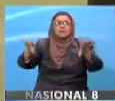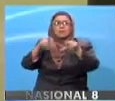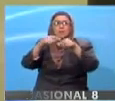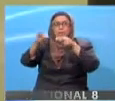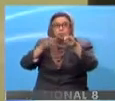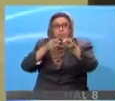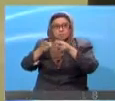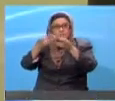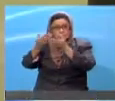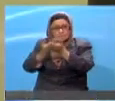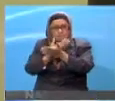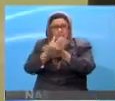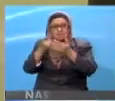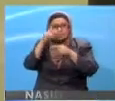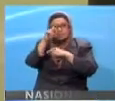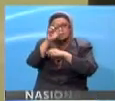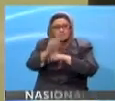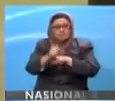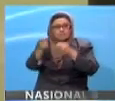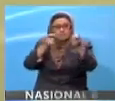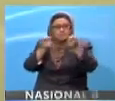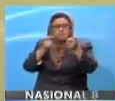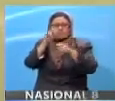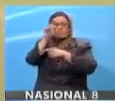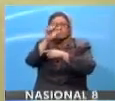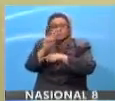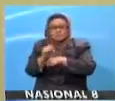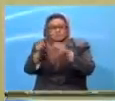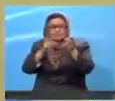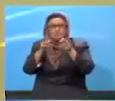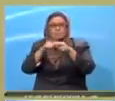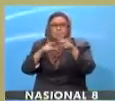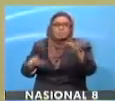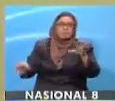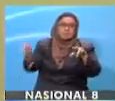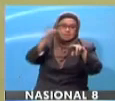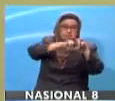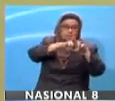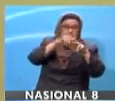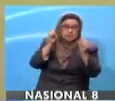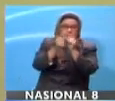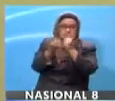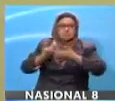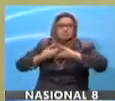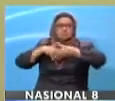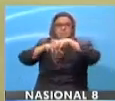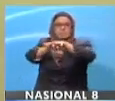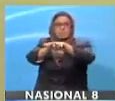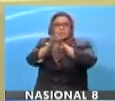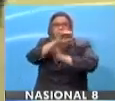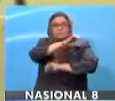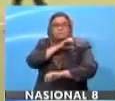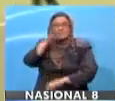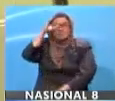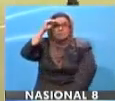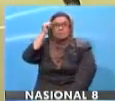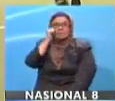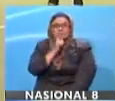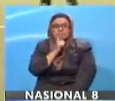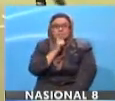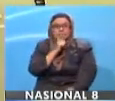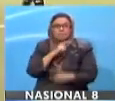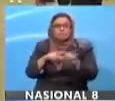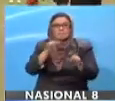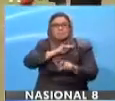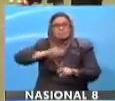pengurusan KHM dijangka meningkat dengan penggabungan Exco Hoki Lelaki dan Wanita. Tengku Abdullah yang kini dilantik sebagai Presiden Kehormat